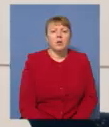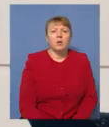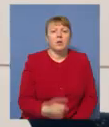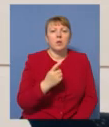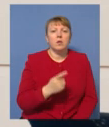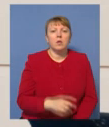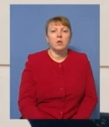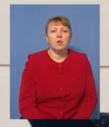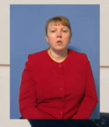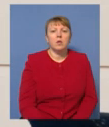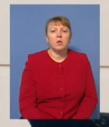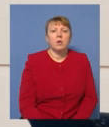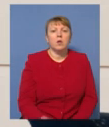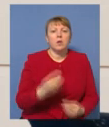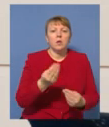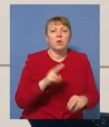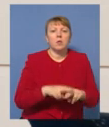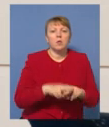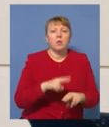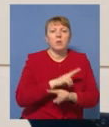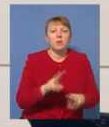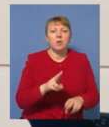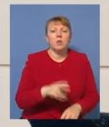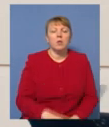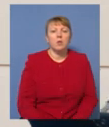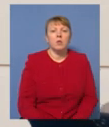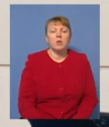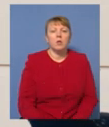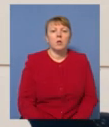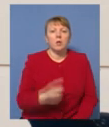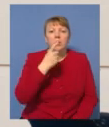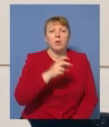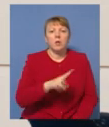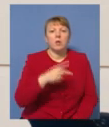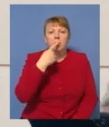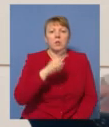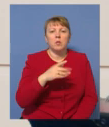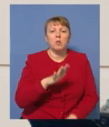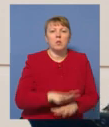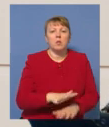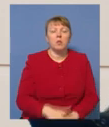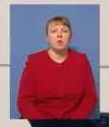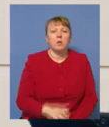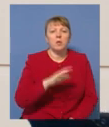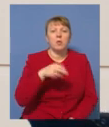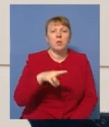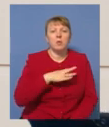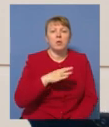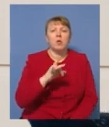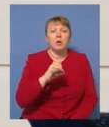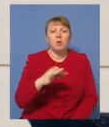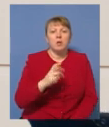одну минуту попрошу, не делитесь своими паспортными данными или персональными, не сообщайте никому номера своей банковской карты, пин-коды,